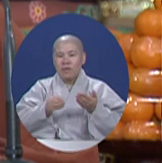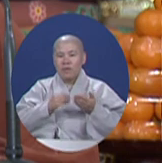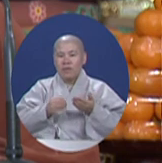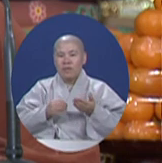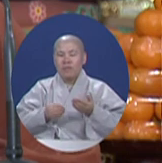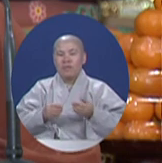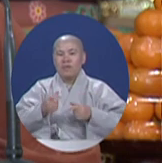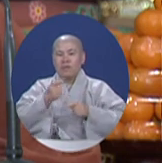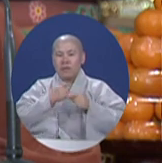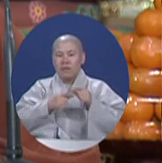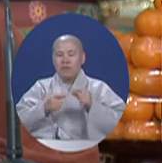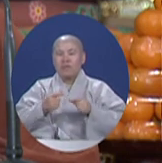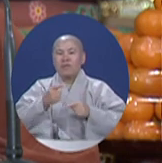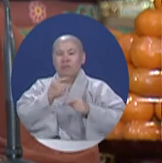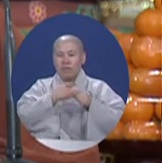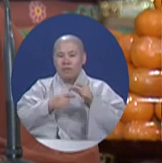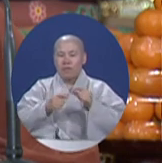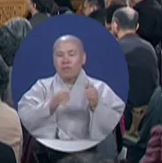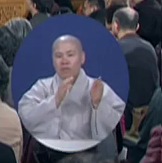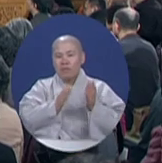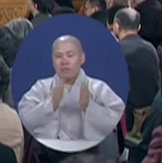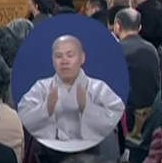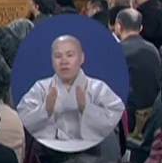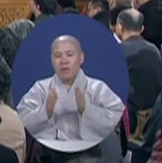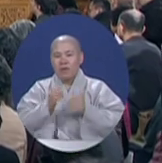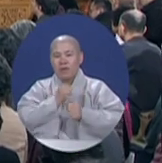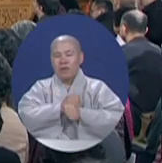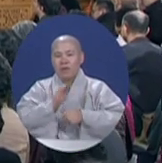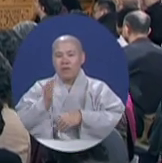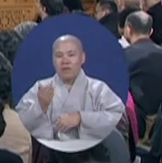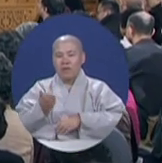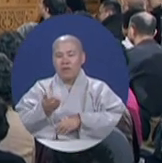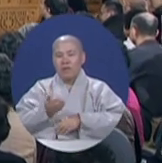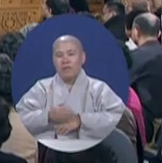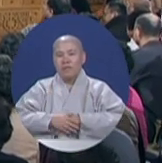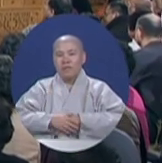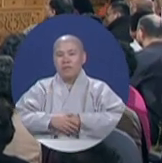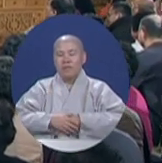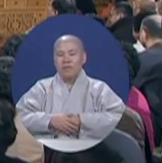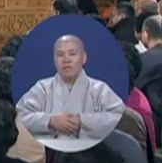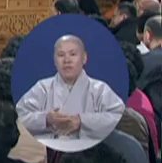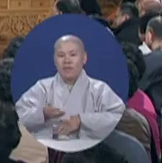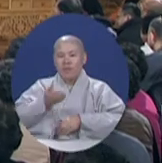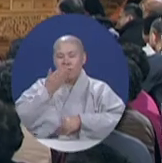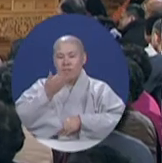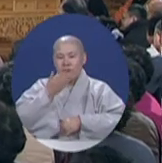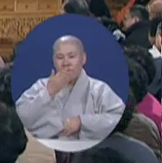거듭거듭 보충해서 옷 준비하지요. 식량이 무시에 선성령이라